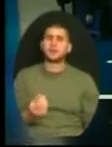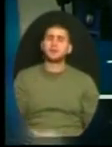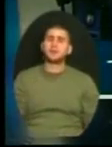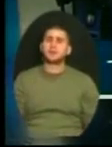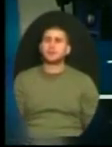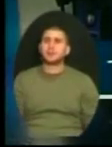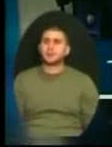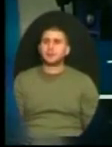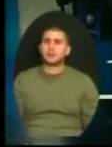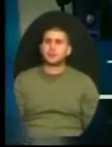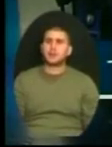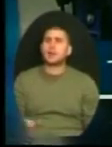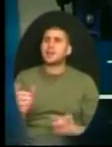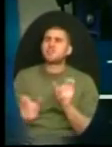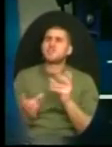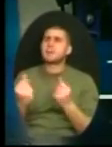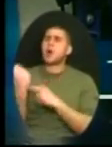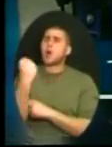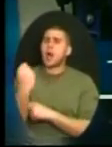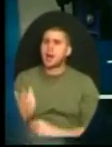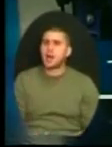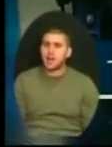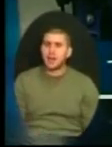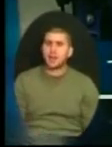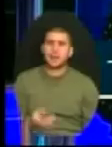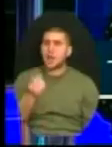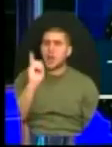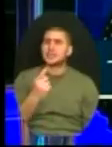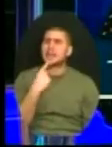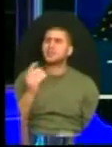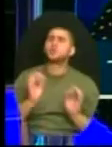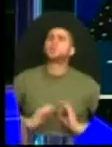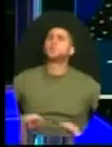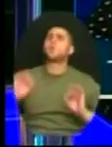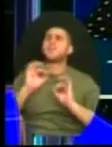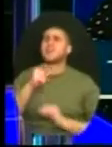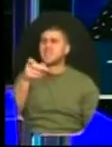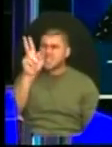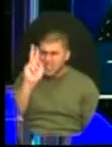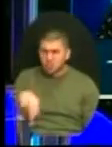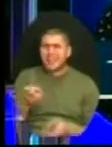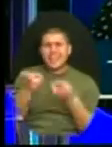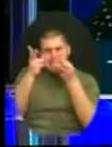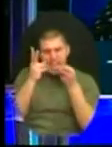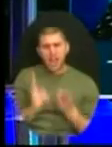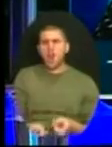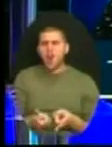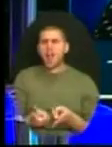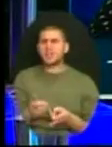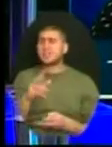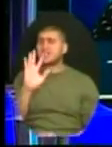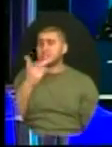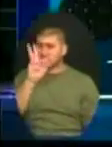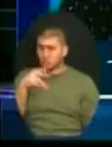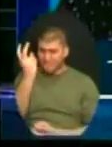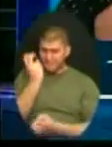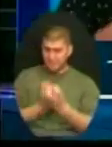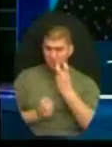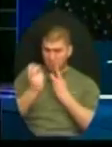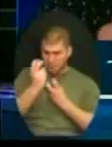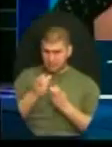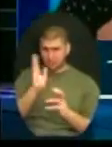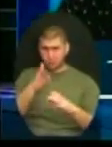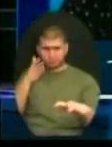המשטרה. אז הוא אמר גורמים רבי קורולר בגלל... אתה לא צריך להגיד שום דבר. לך יש את היכולת, אם שיש לך